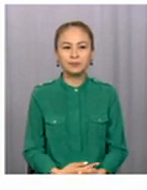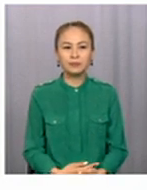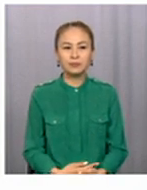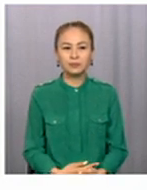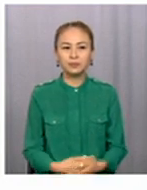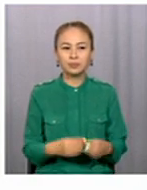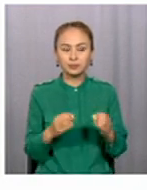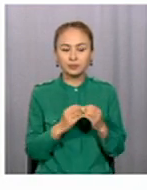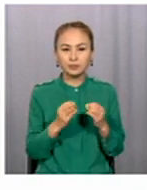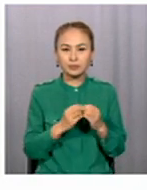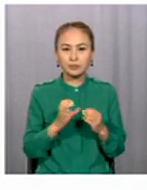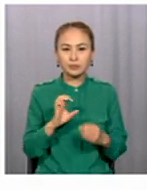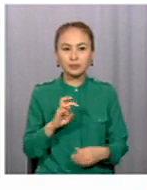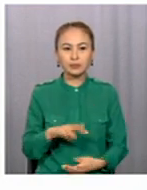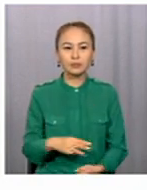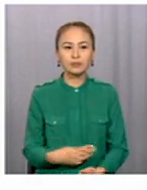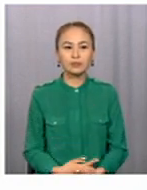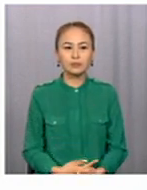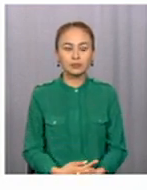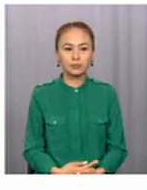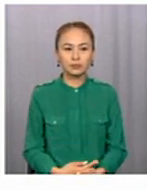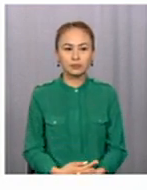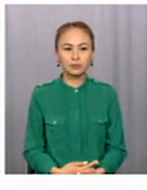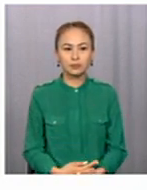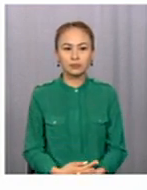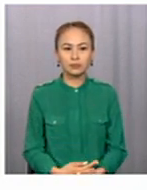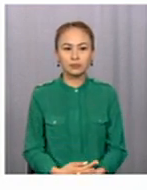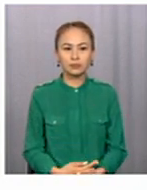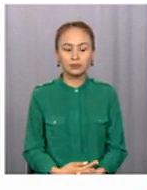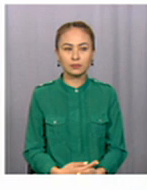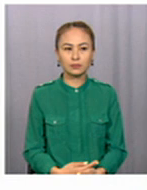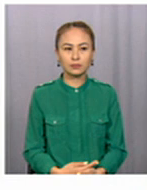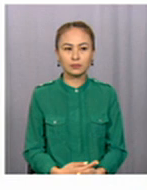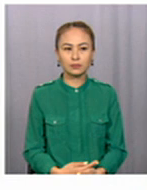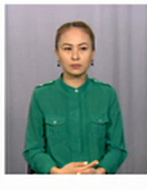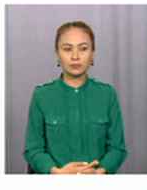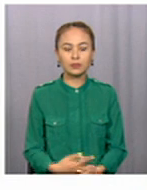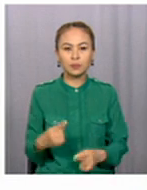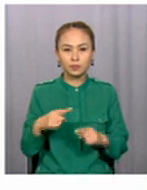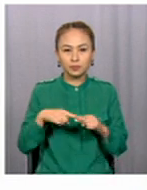айтасындар, 10 сантиметрге тең. Енді балалар, ұзындықтарды